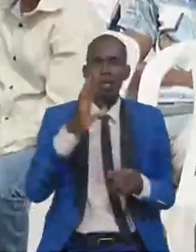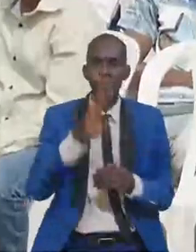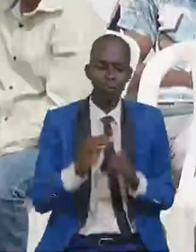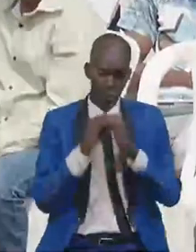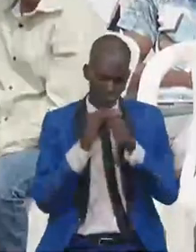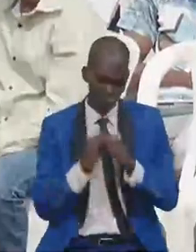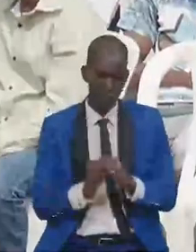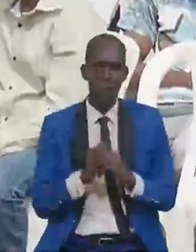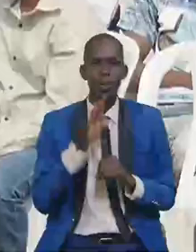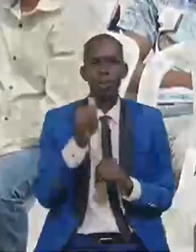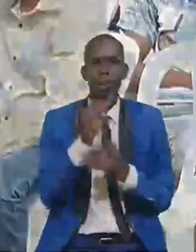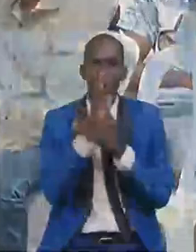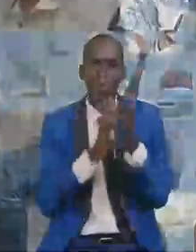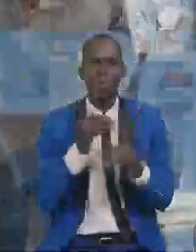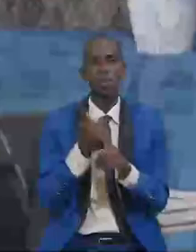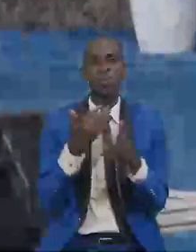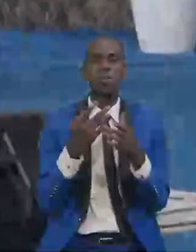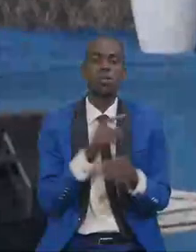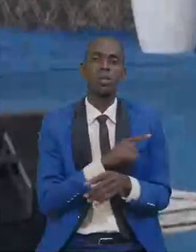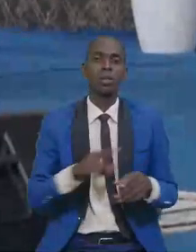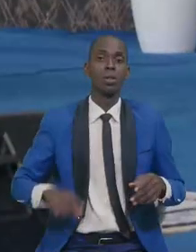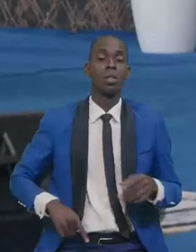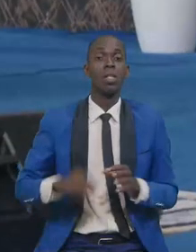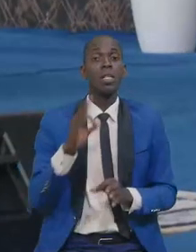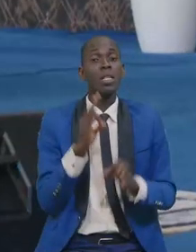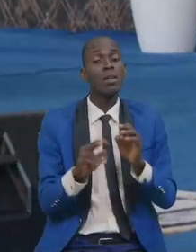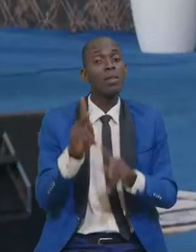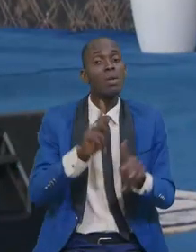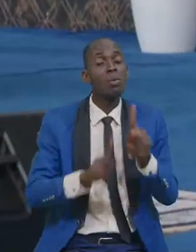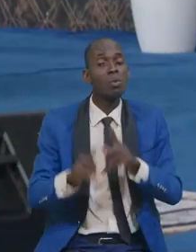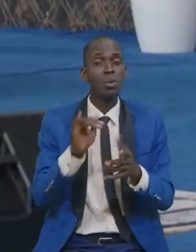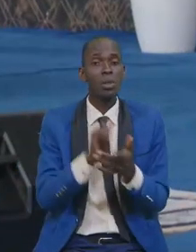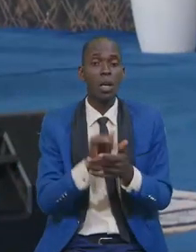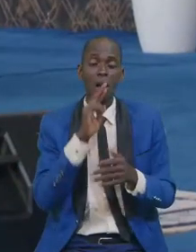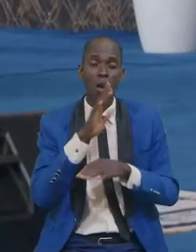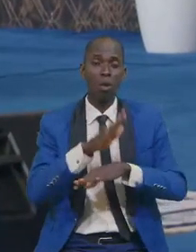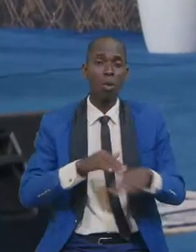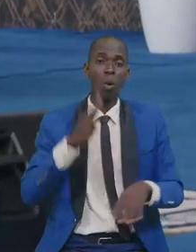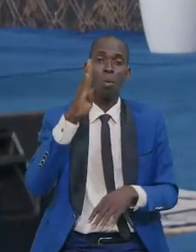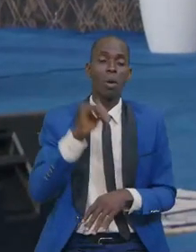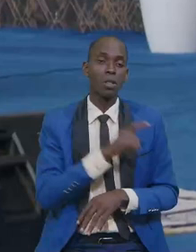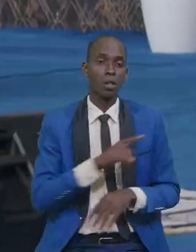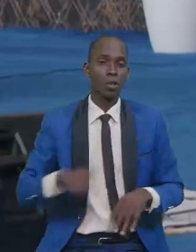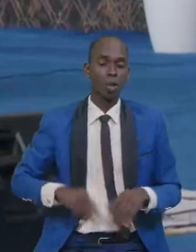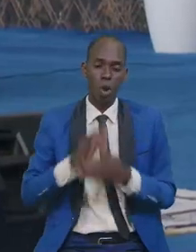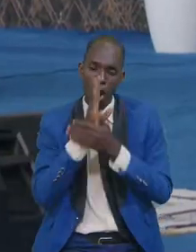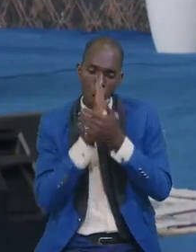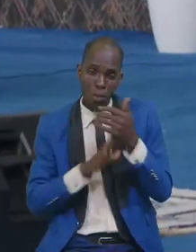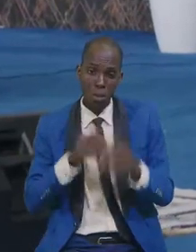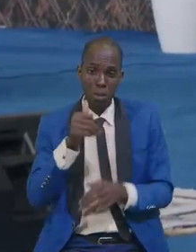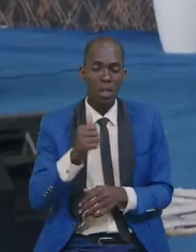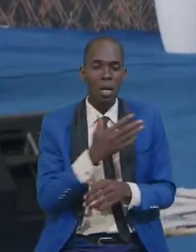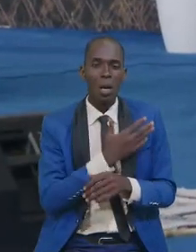baissons courbons aux yeux du Seigneur. Si mon peuple, ce qui est invoqué mon nom, s'humilie, prie et cherche